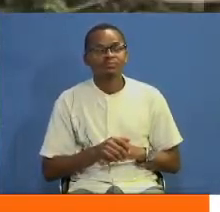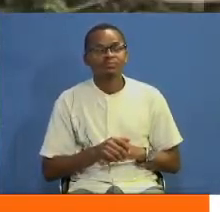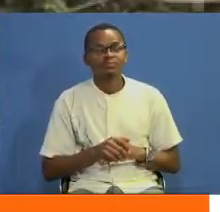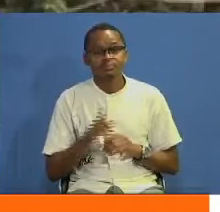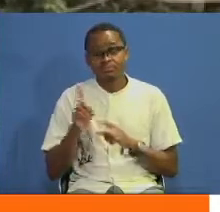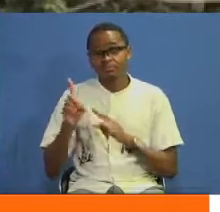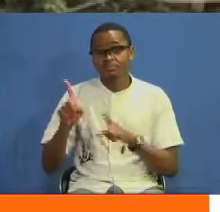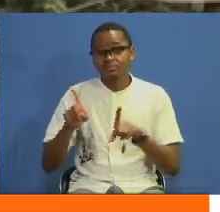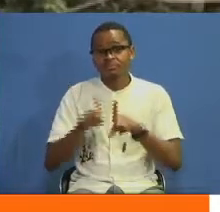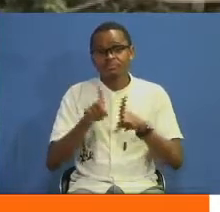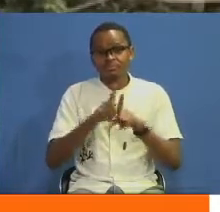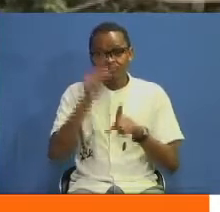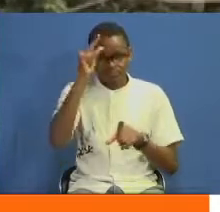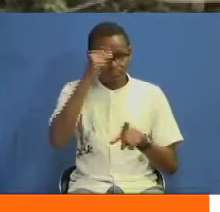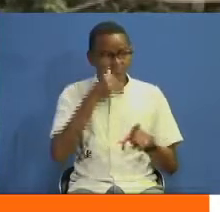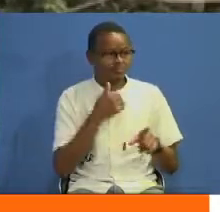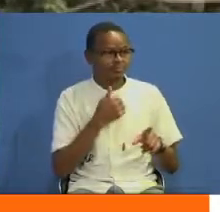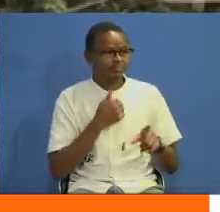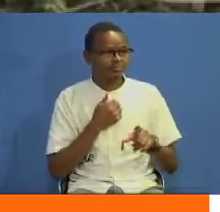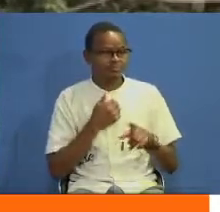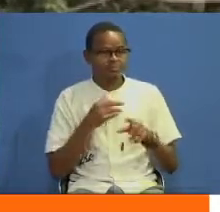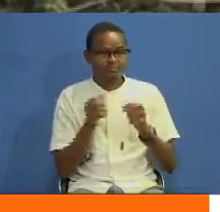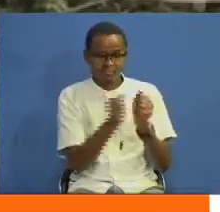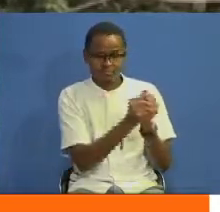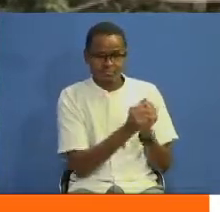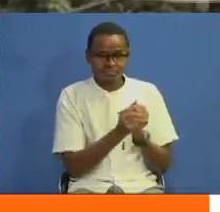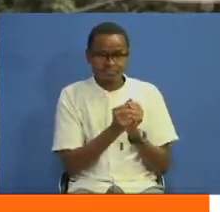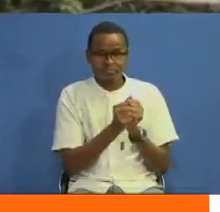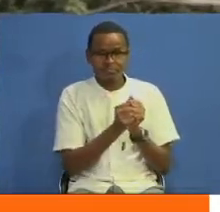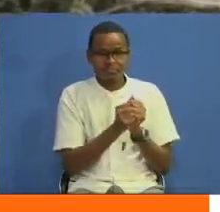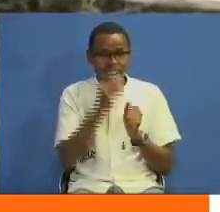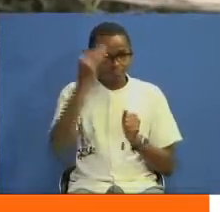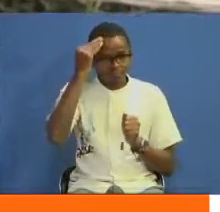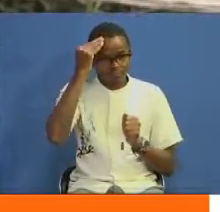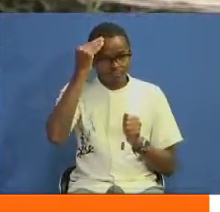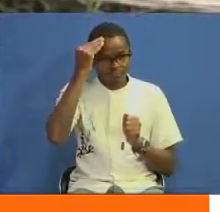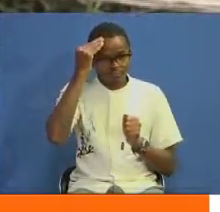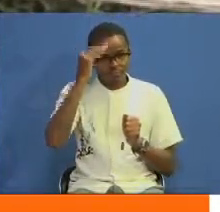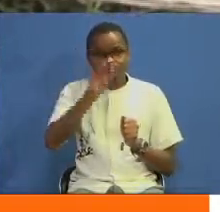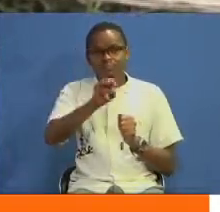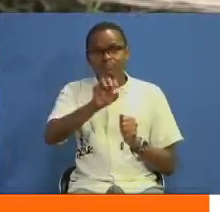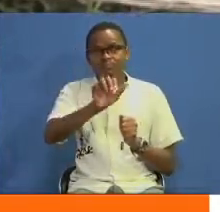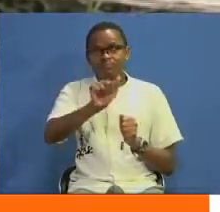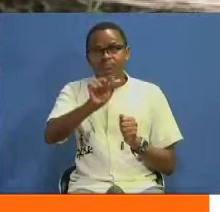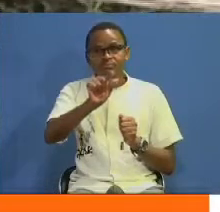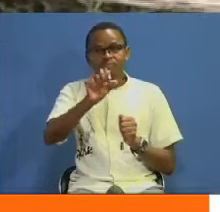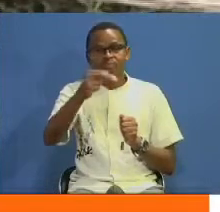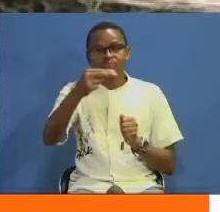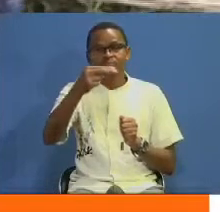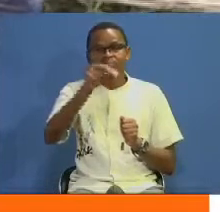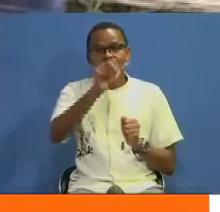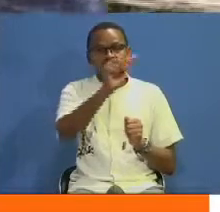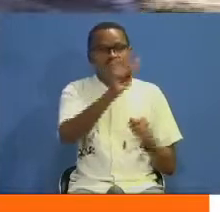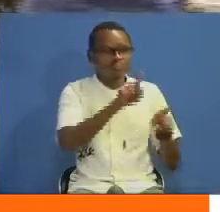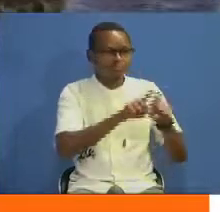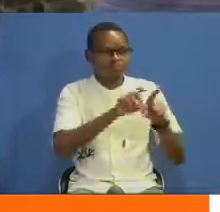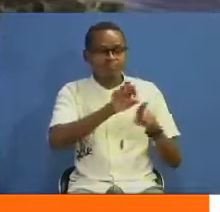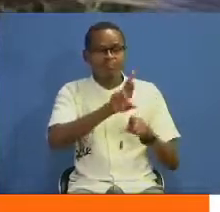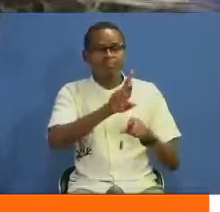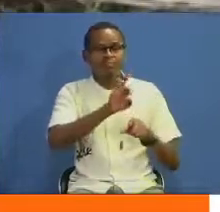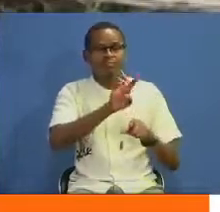Bagaka ameitaka serikali kwa ushirikiano wa waziri wa elimu Profesa George Magoha na waziri wa usalama Fred